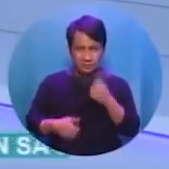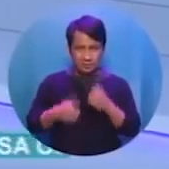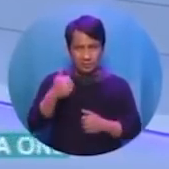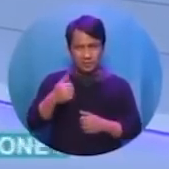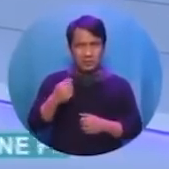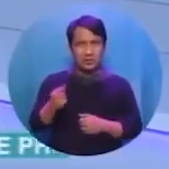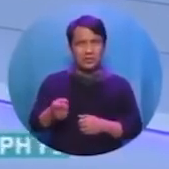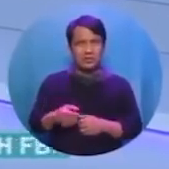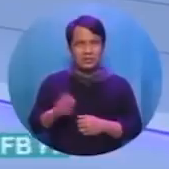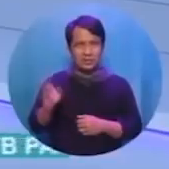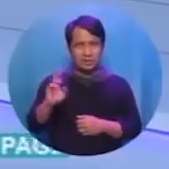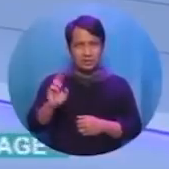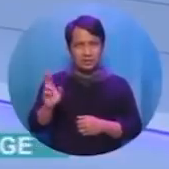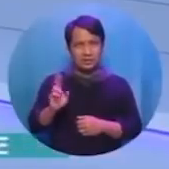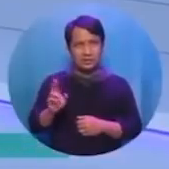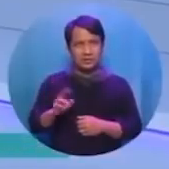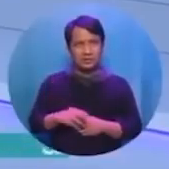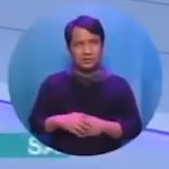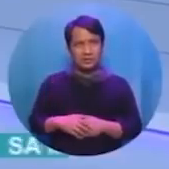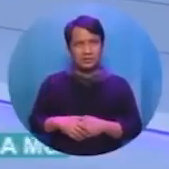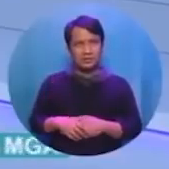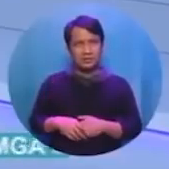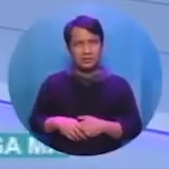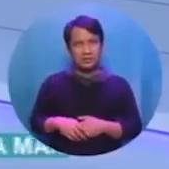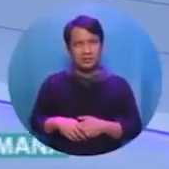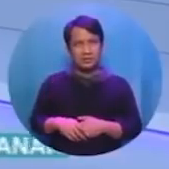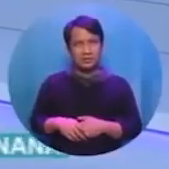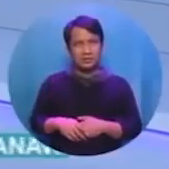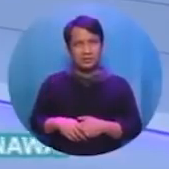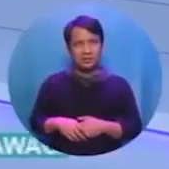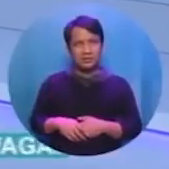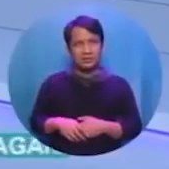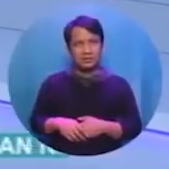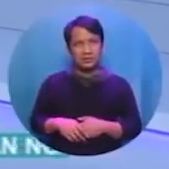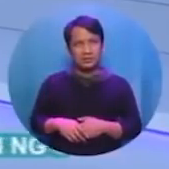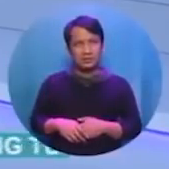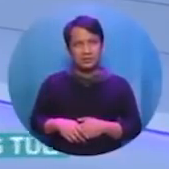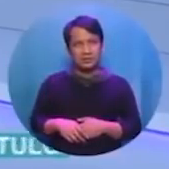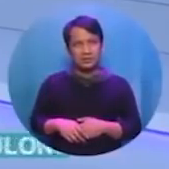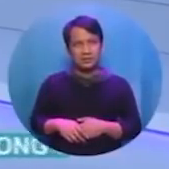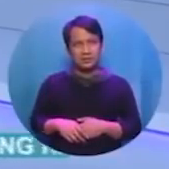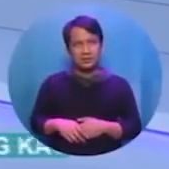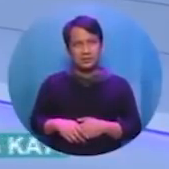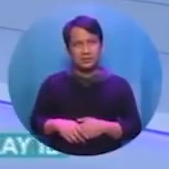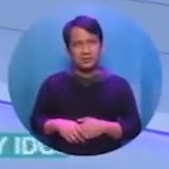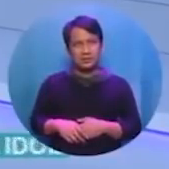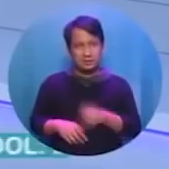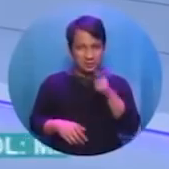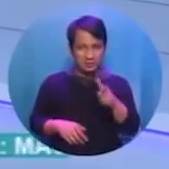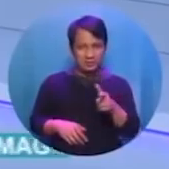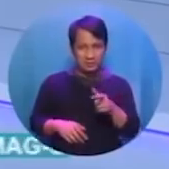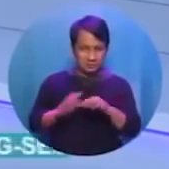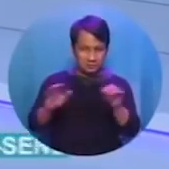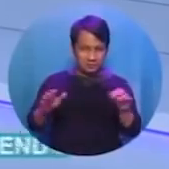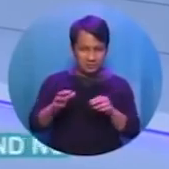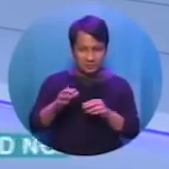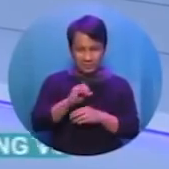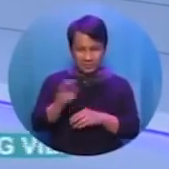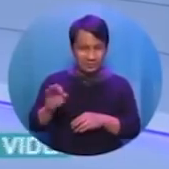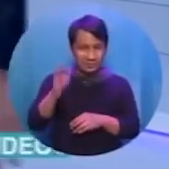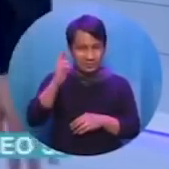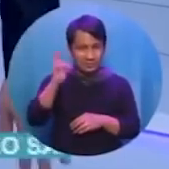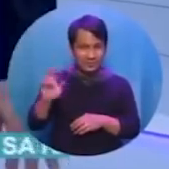na lang. Ikaw namili noon. Ikaw po. Ako namili. Yung tinuro ko. Okay, Lovely. Oh. Oh, tapos hindi mo sasagutin.